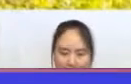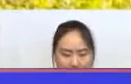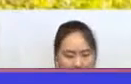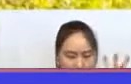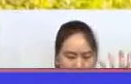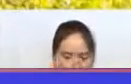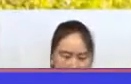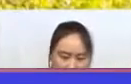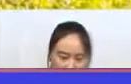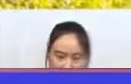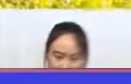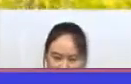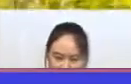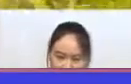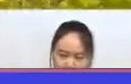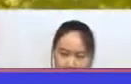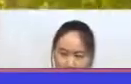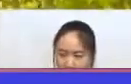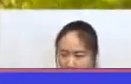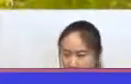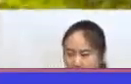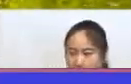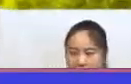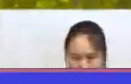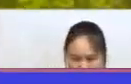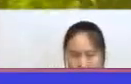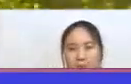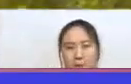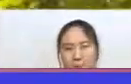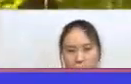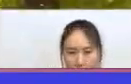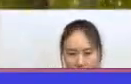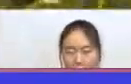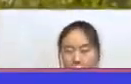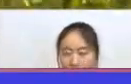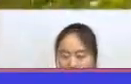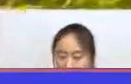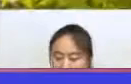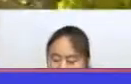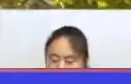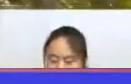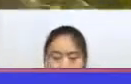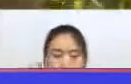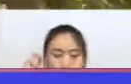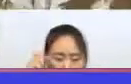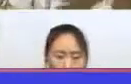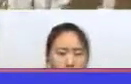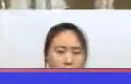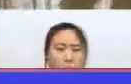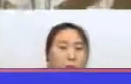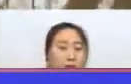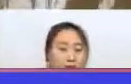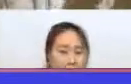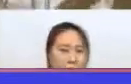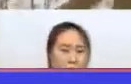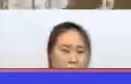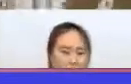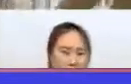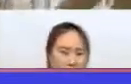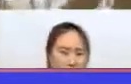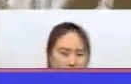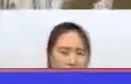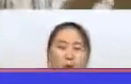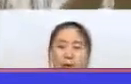สภาพภูมิอากาศที่ประเทศไทยนั้นจะบรรลุเป้าหมายความเป็นกลางทางคาร์บอนนะคะภายในปี 2593